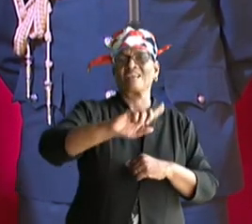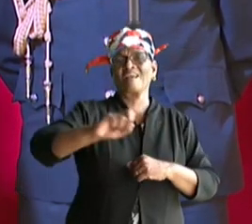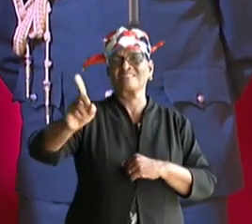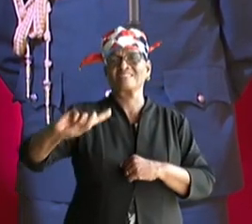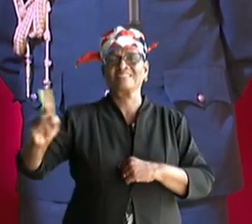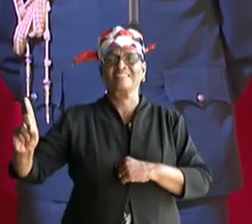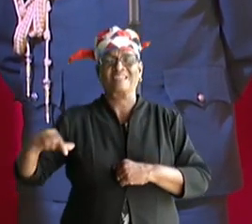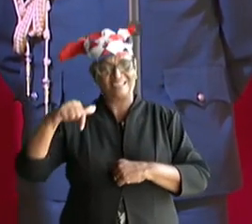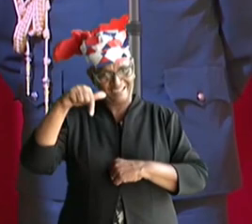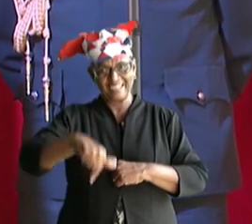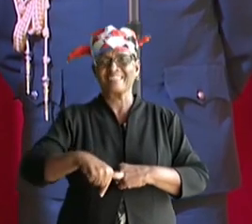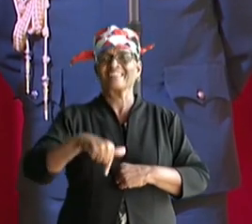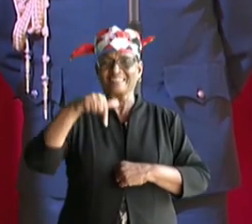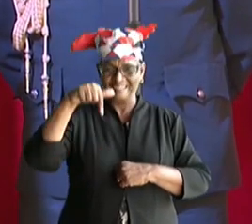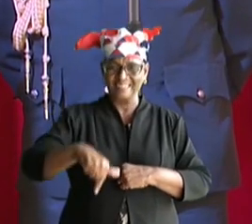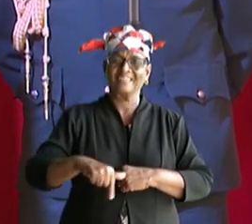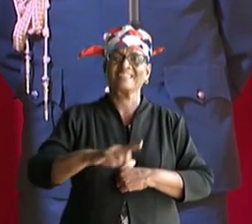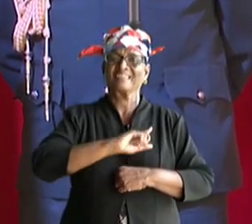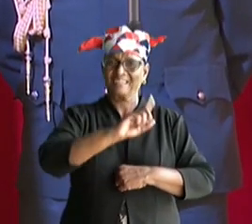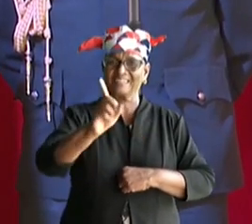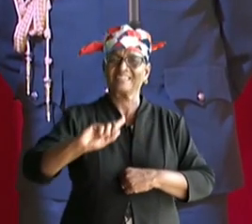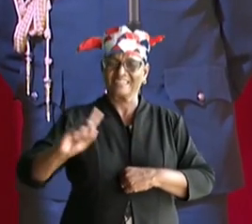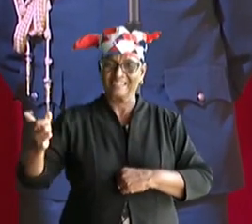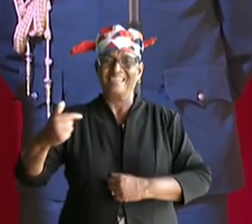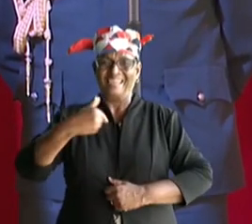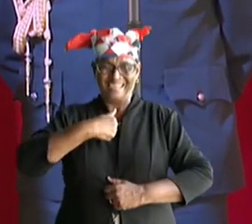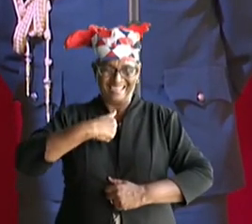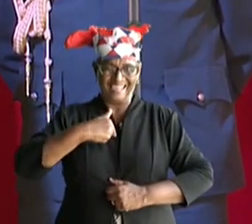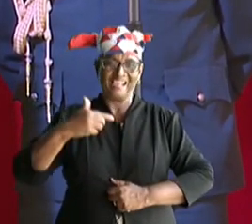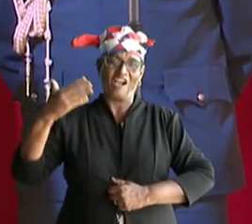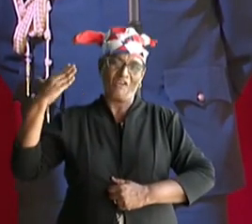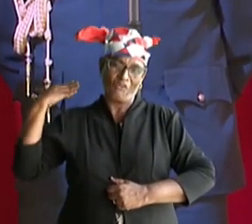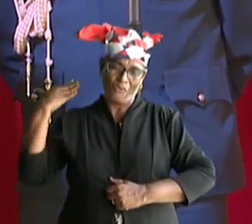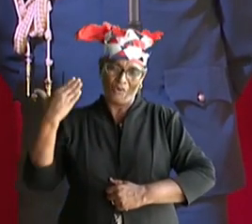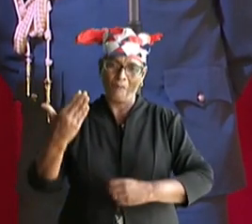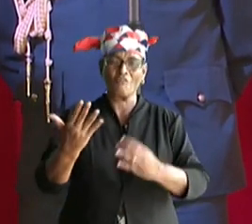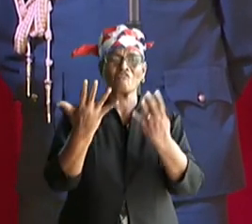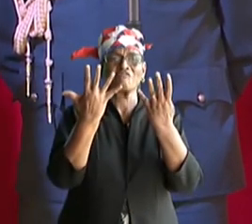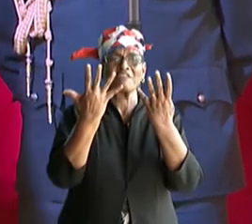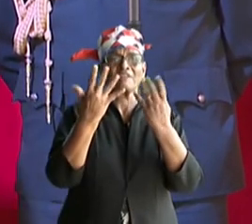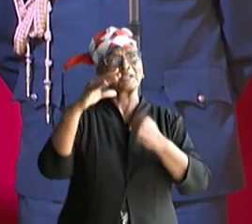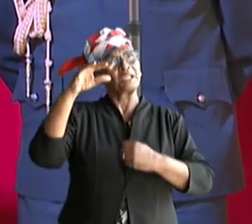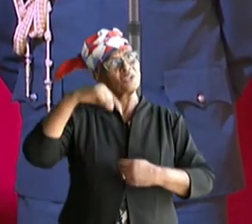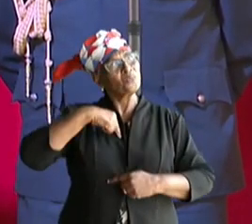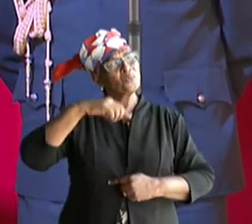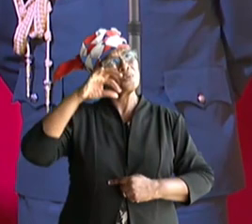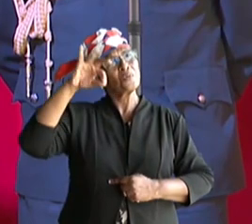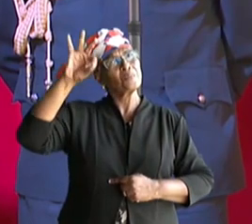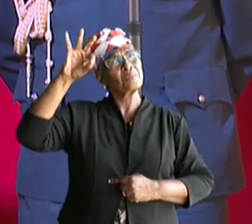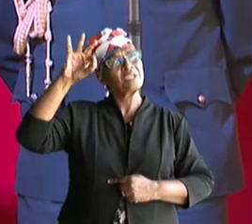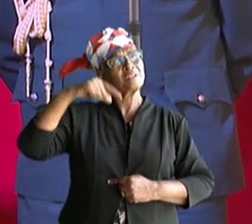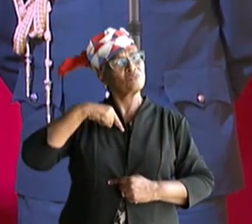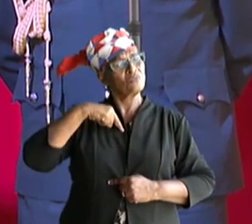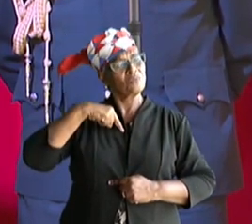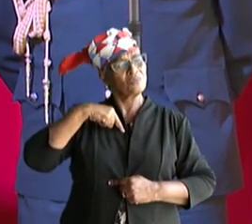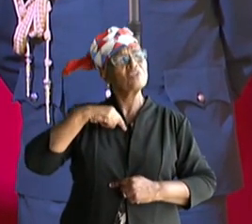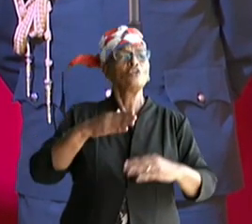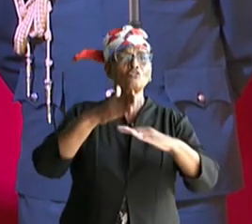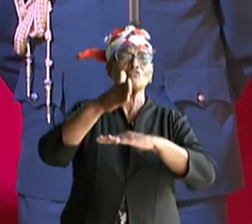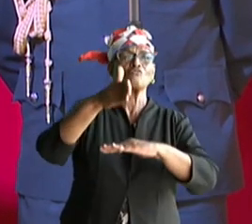midden, ben ik 45 jaar later beter toegerust voor de toekomst.